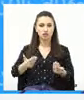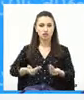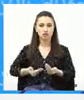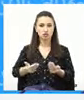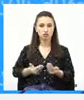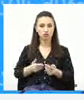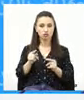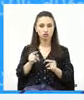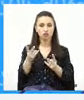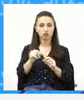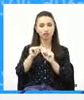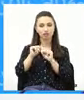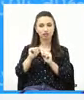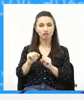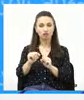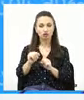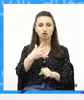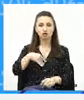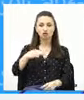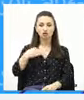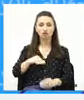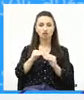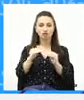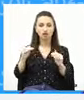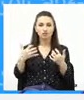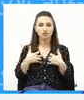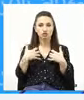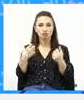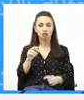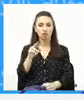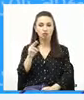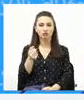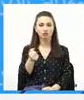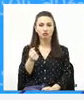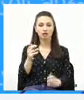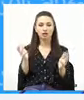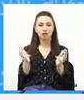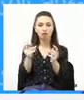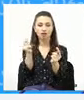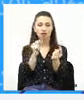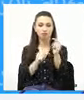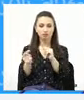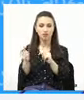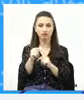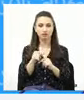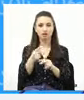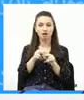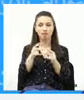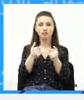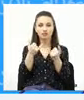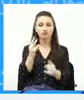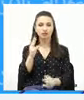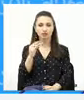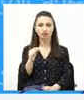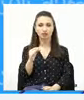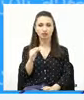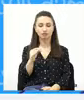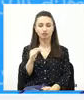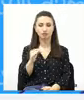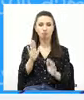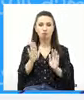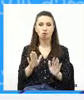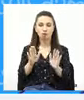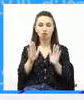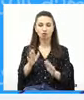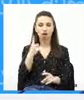bisticotzle. David Swat. Ce ai nișuile bis. Ciam telobadam. Ca obștilde tertvanet. Amistuis kim,